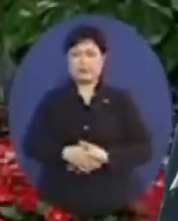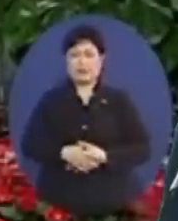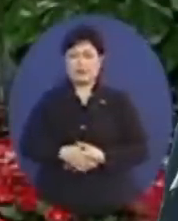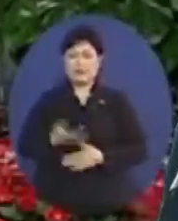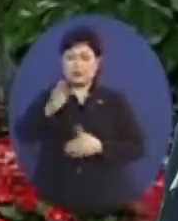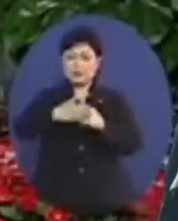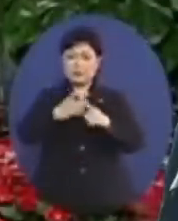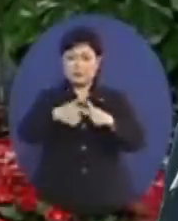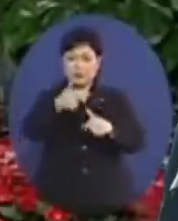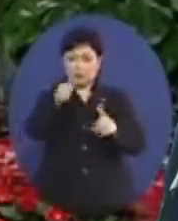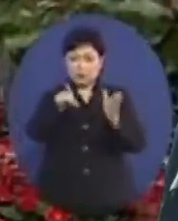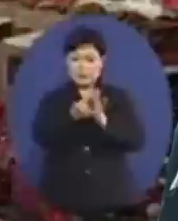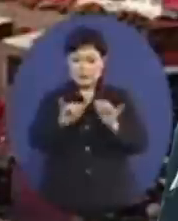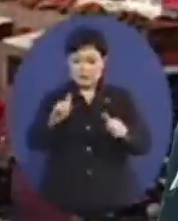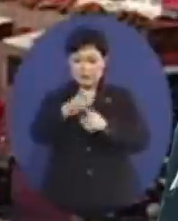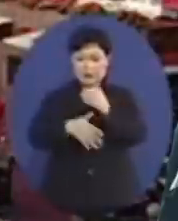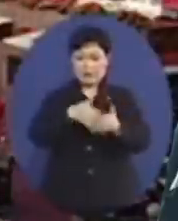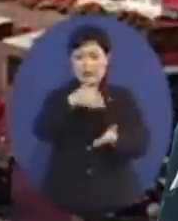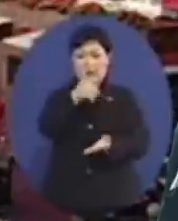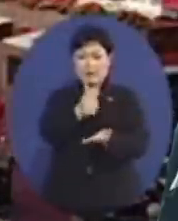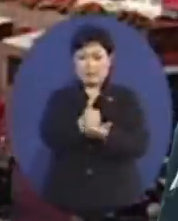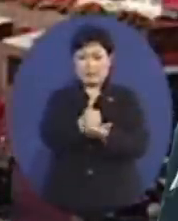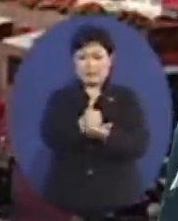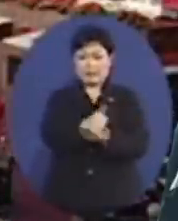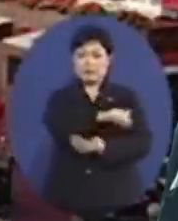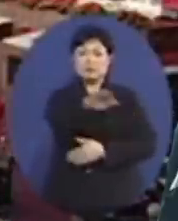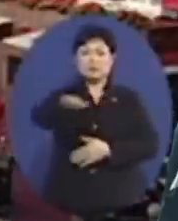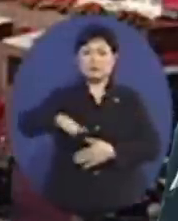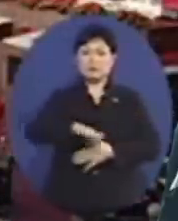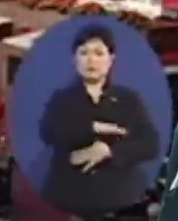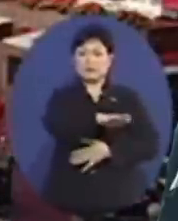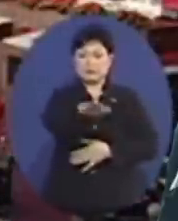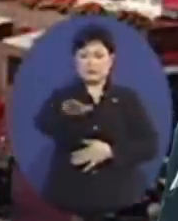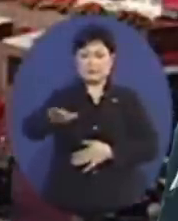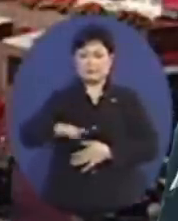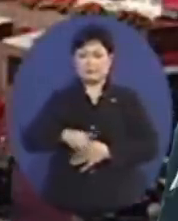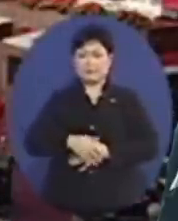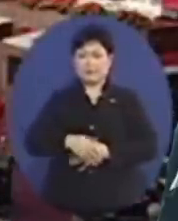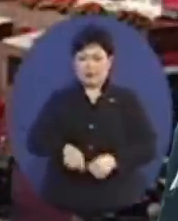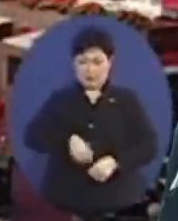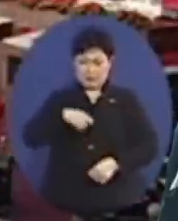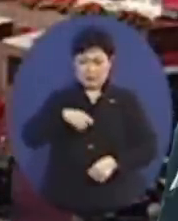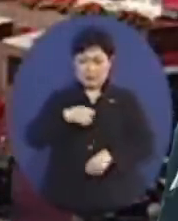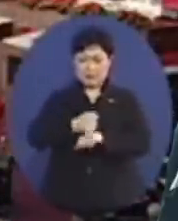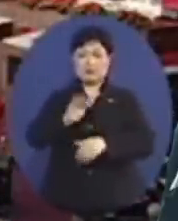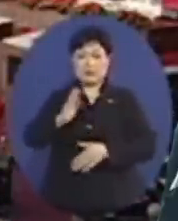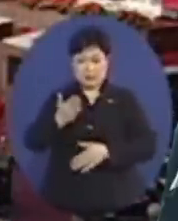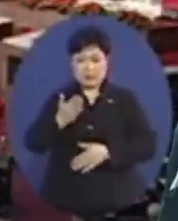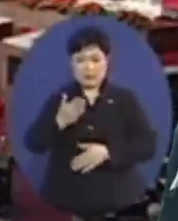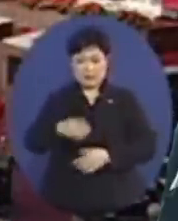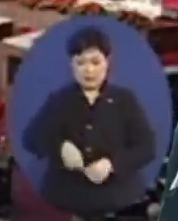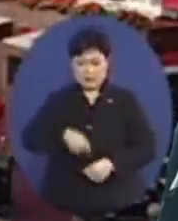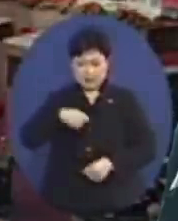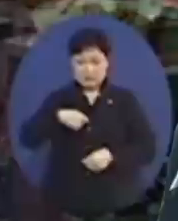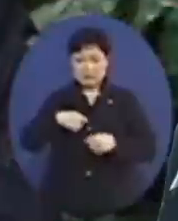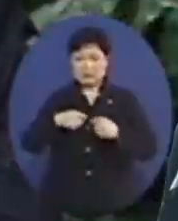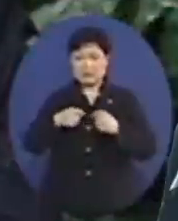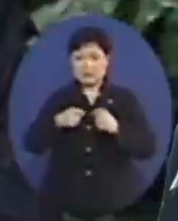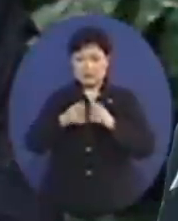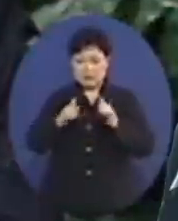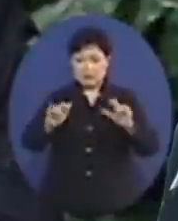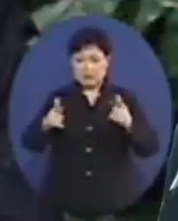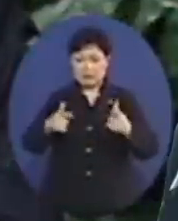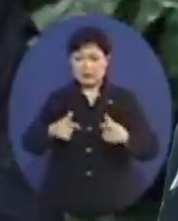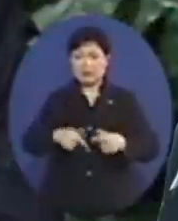그러므로 예수를 믿는 사람은 하나님이 우리를 의가 되었다고 말하는 것입니다. 의인이 된 것이 아니라 의 자체가